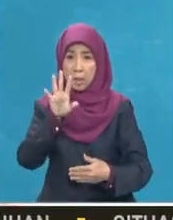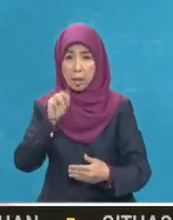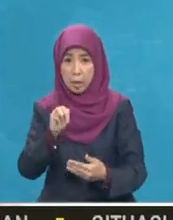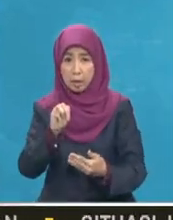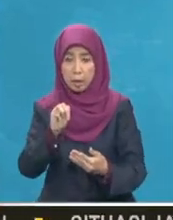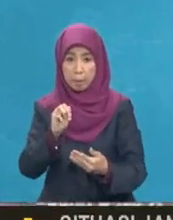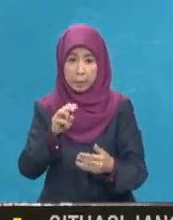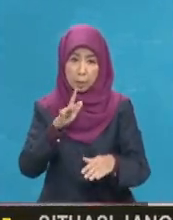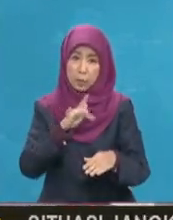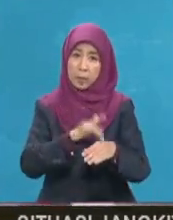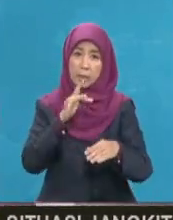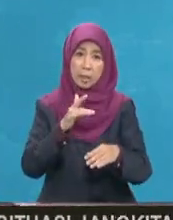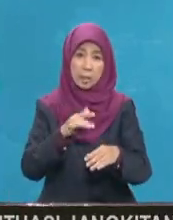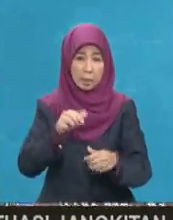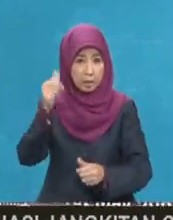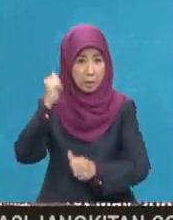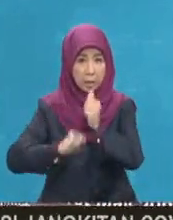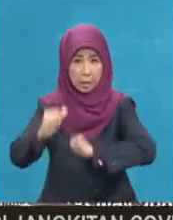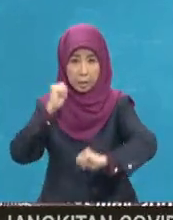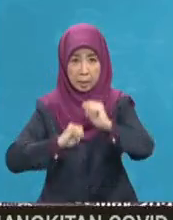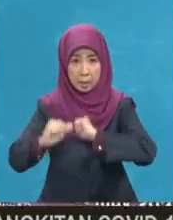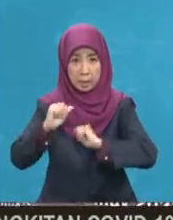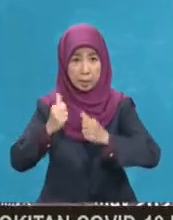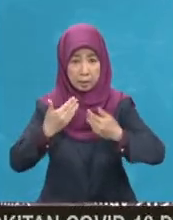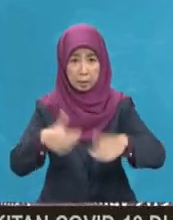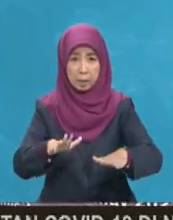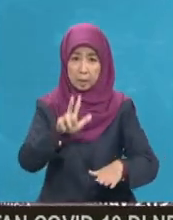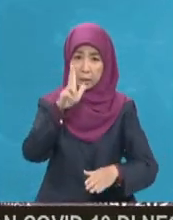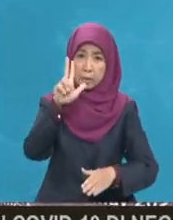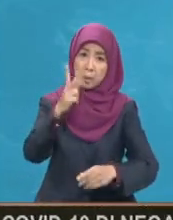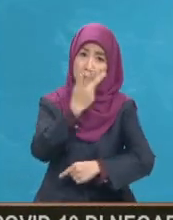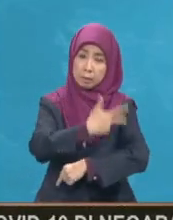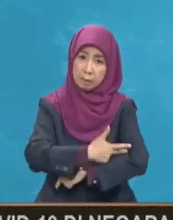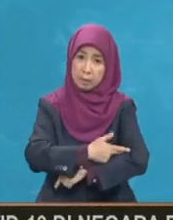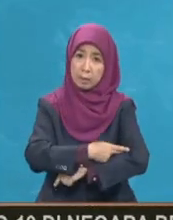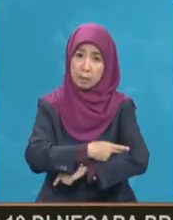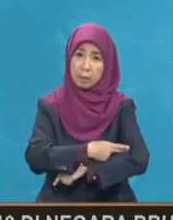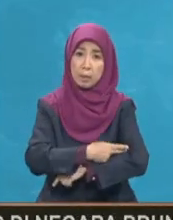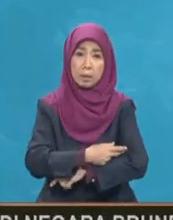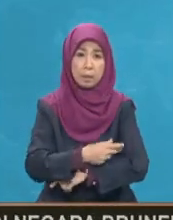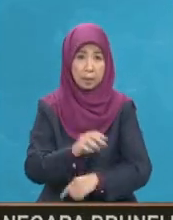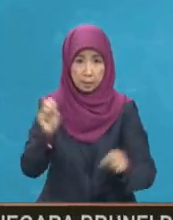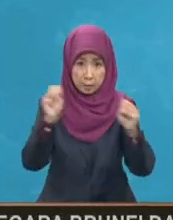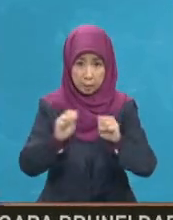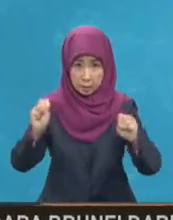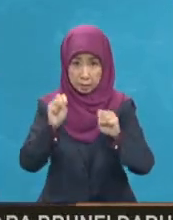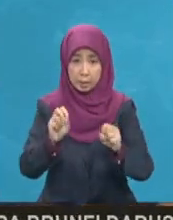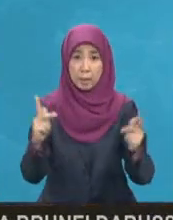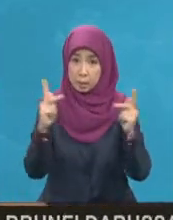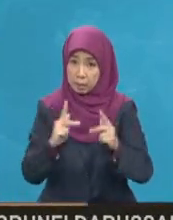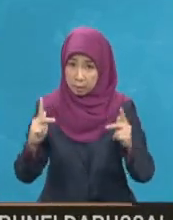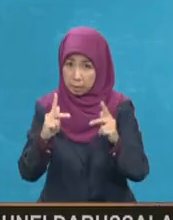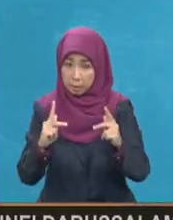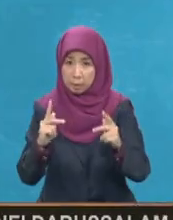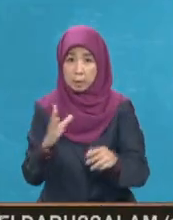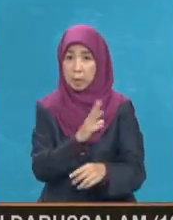yang berbentuk suntikan nilai-nilai akhlak yang telah berlangsung selama tiga hari yang diadakan pada Selasa Kamis